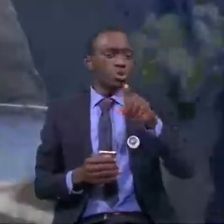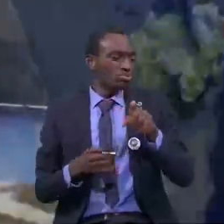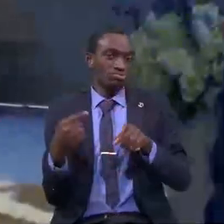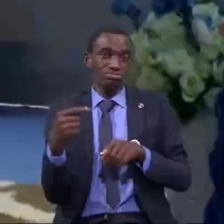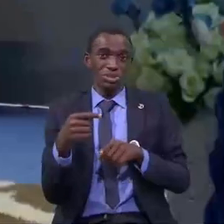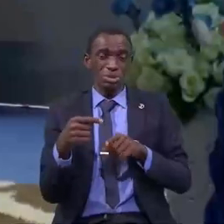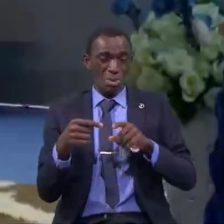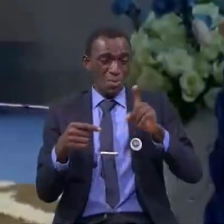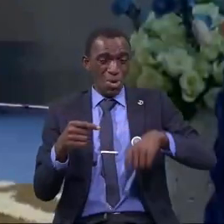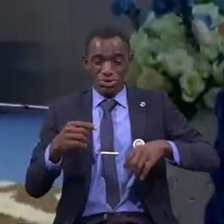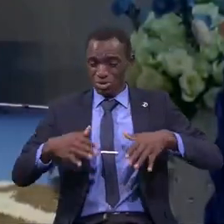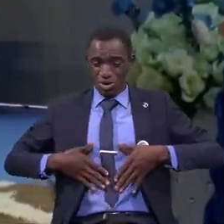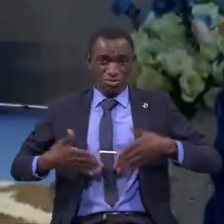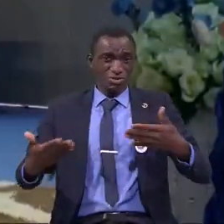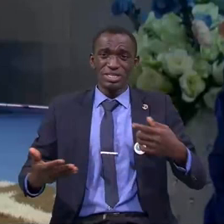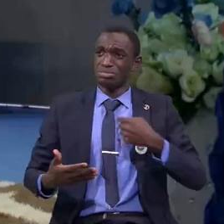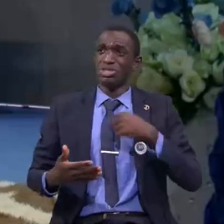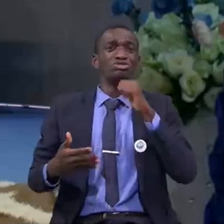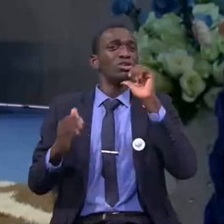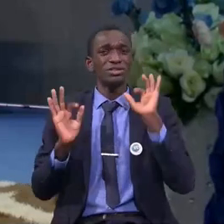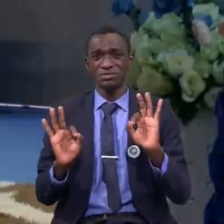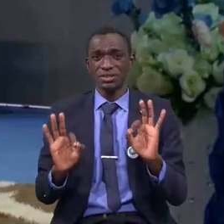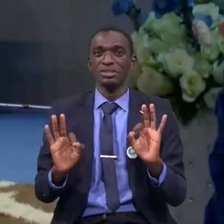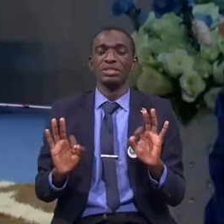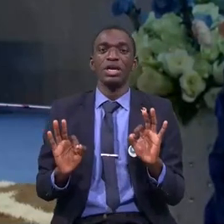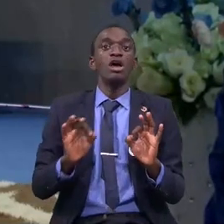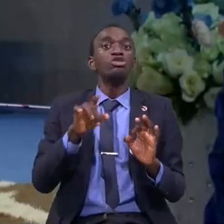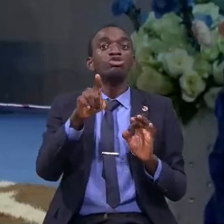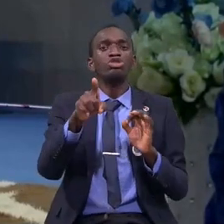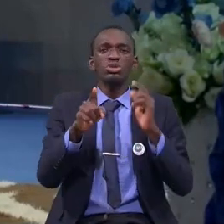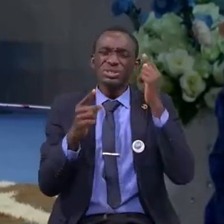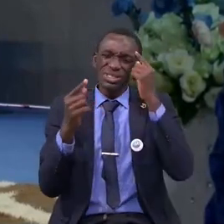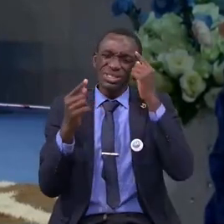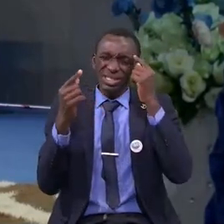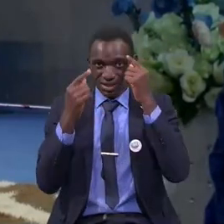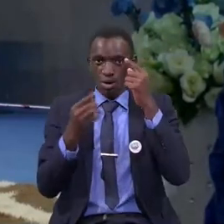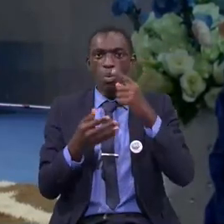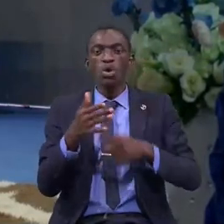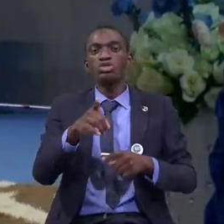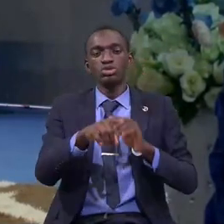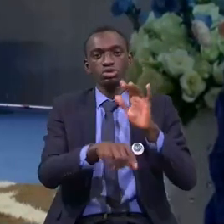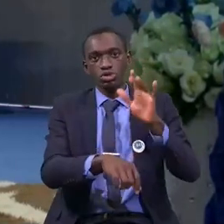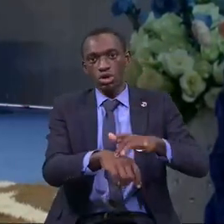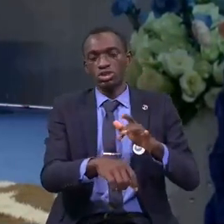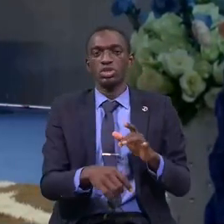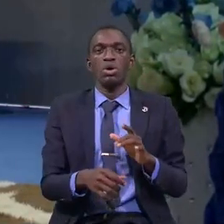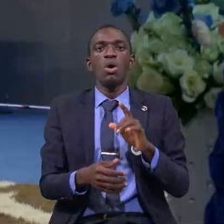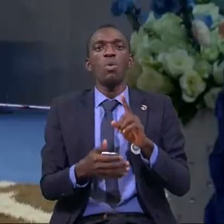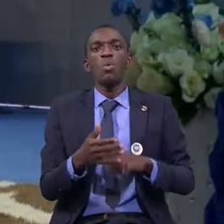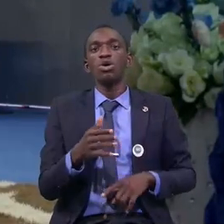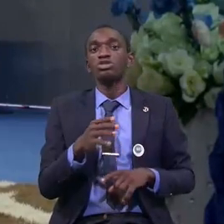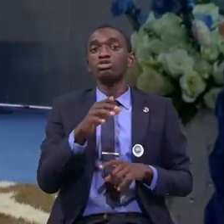Vous aurez à confesser, je suis perdu. Mais quand tu regardes ce que tu as, quand